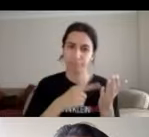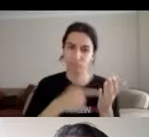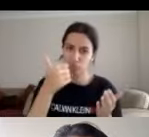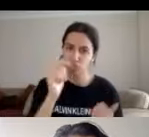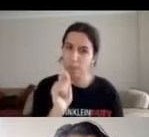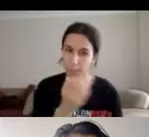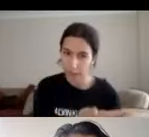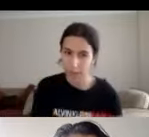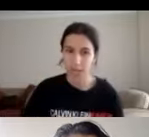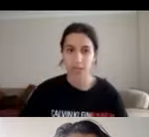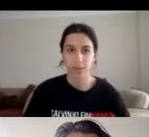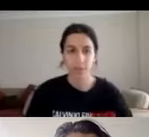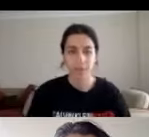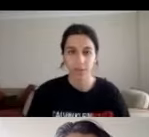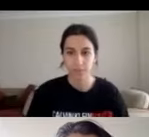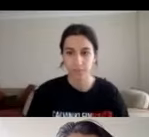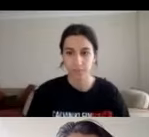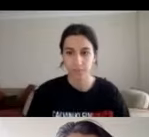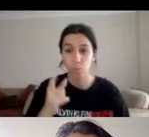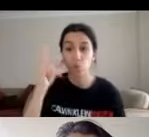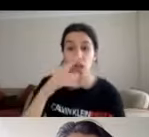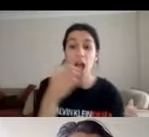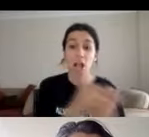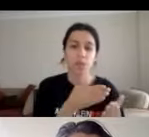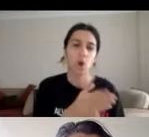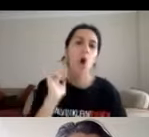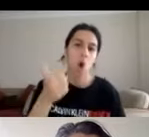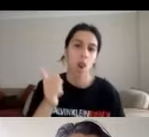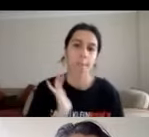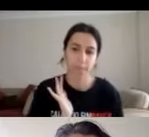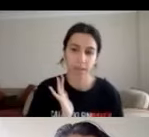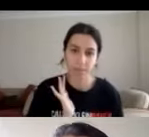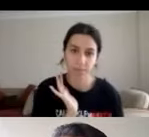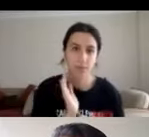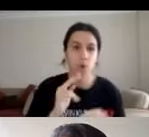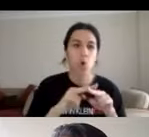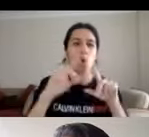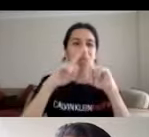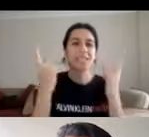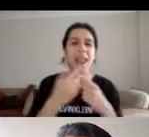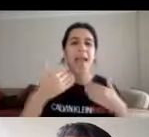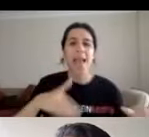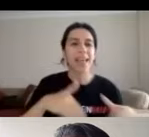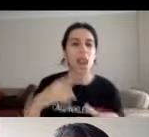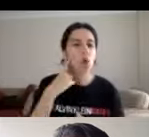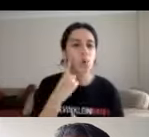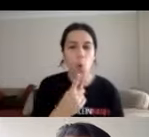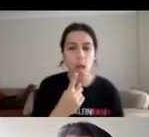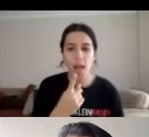gelebiliyorlar. Bu yüzden erişilebilirlik önemli. Küresel engelli nüfusuyla ilgili